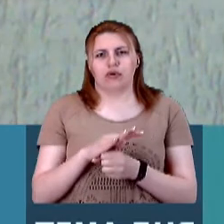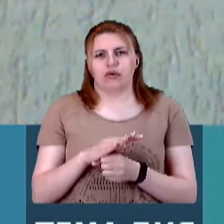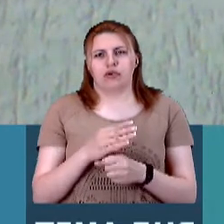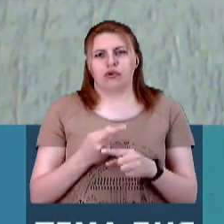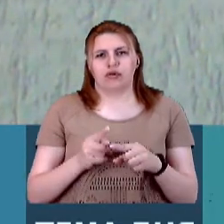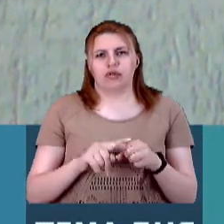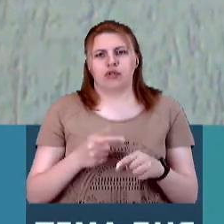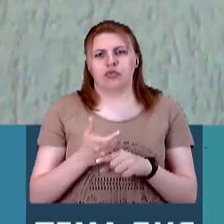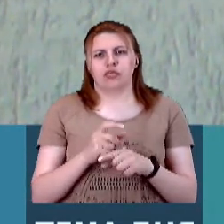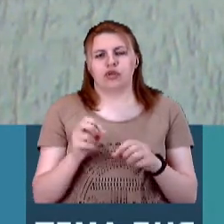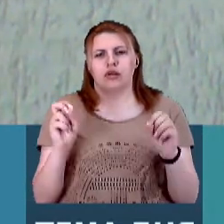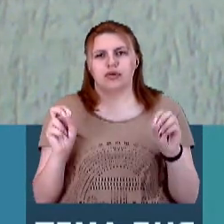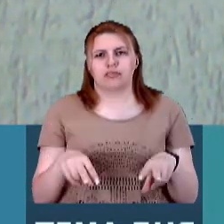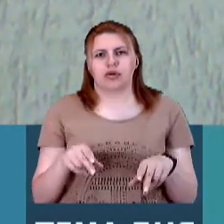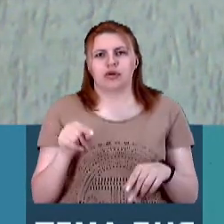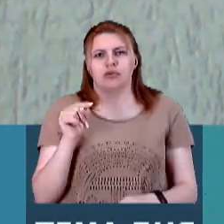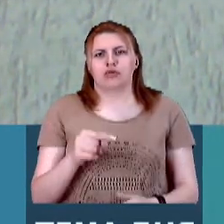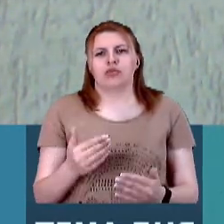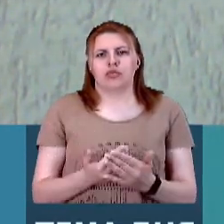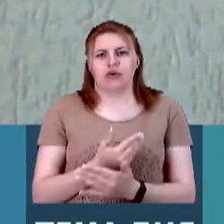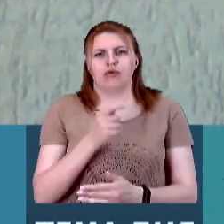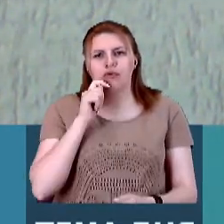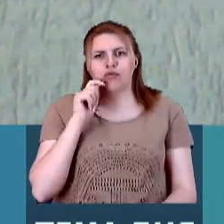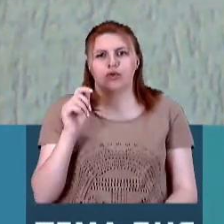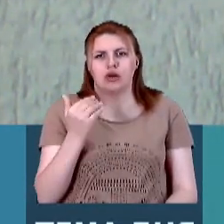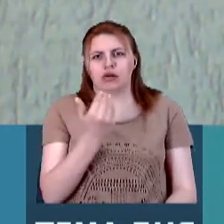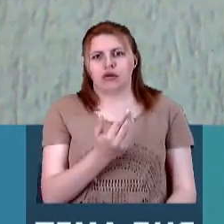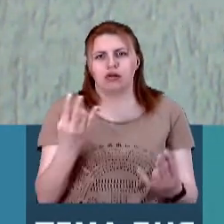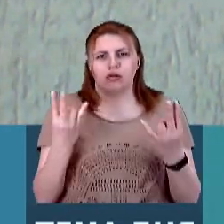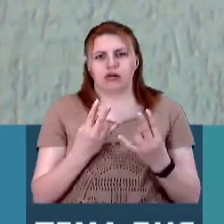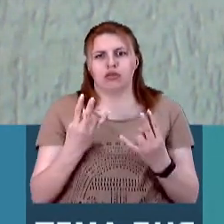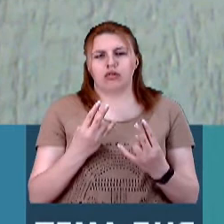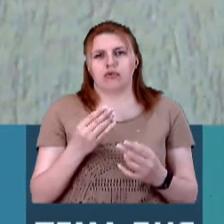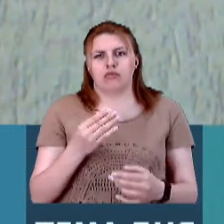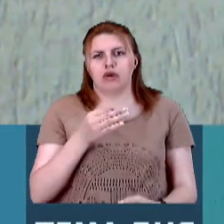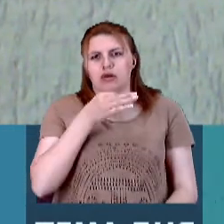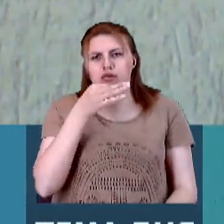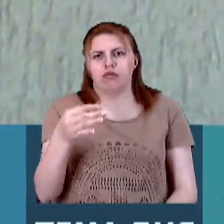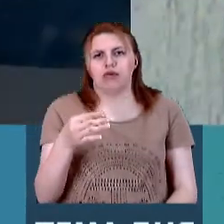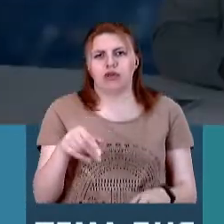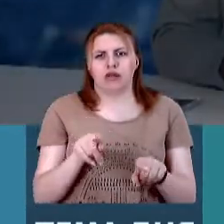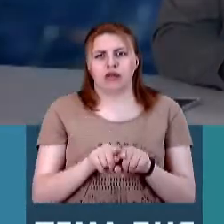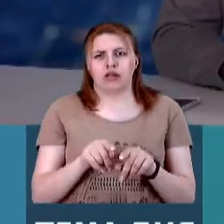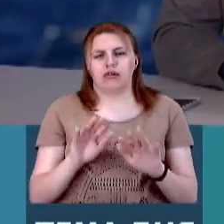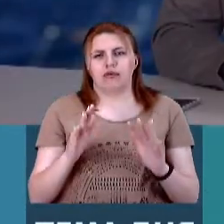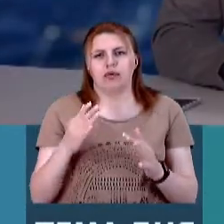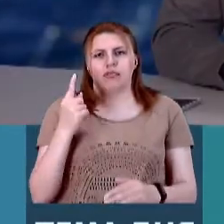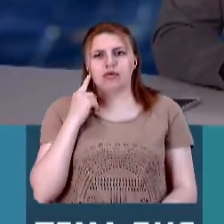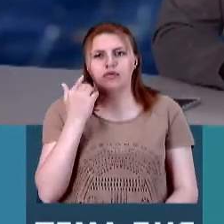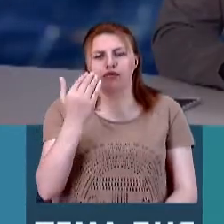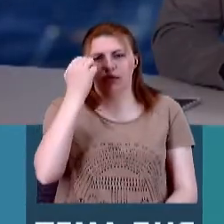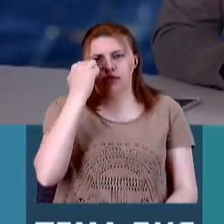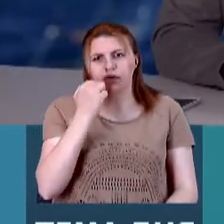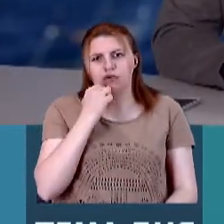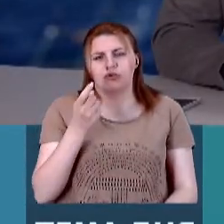дуже небезпечно. І тут знов-таки українській стороні треба жорстко реагувати на ці випадки. Почули вас, пане Дмитре. Дякуємо